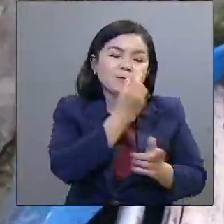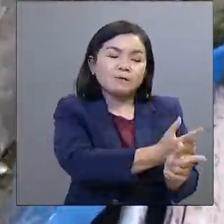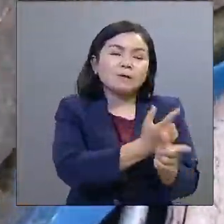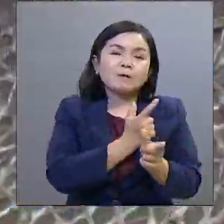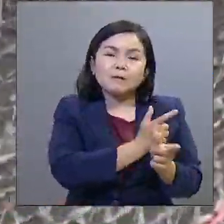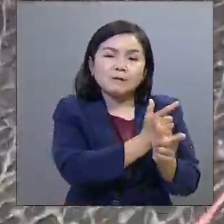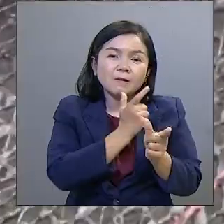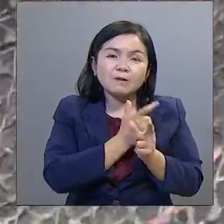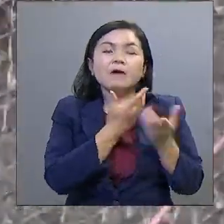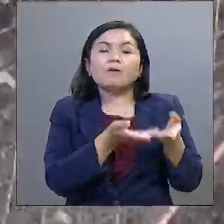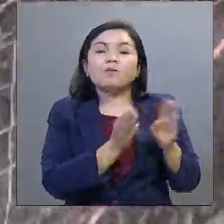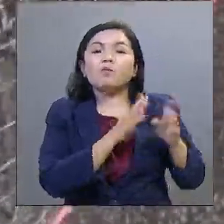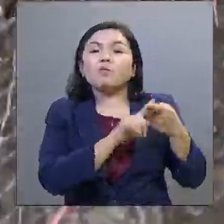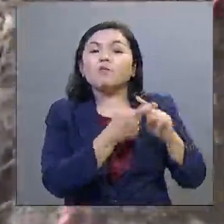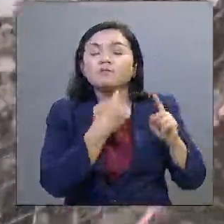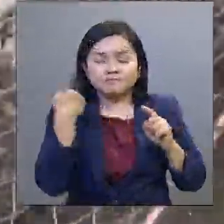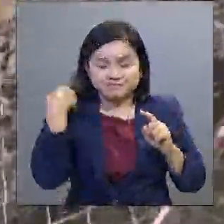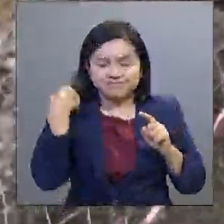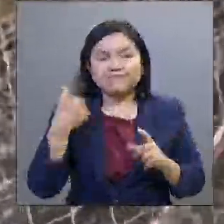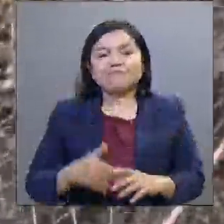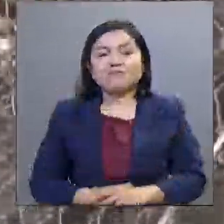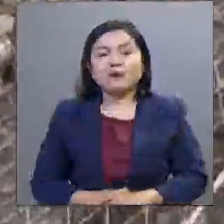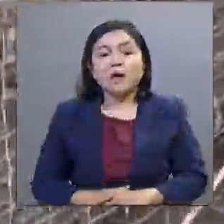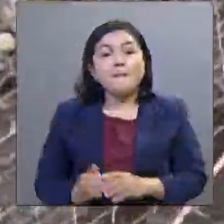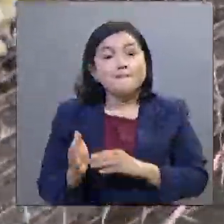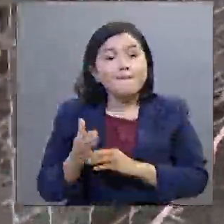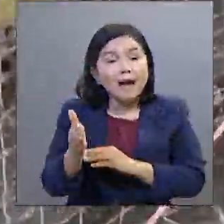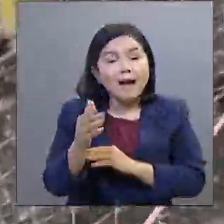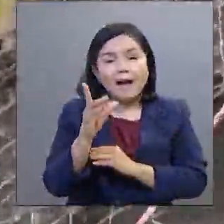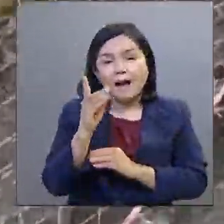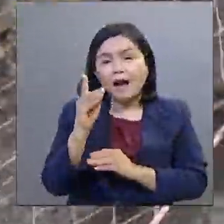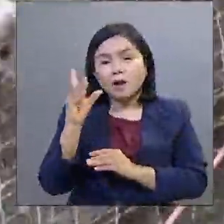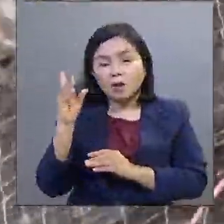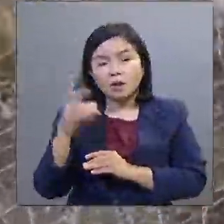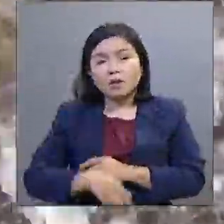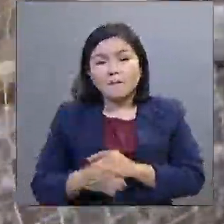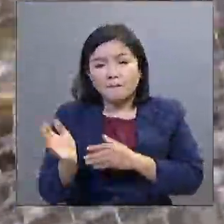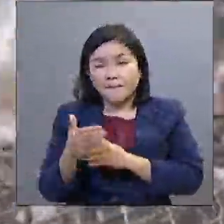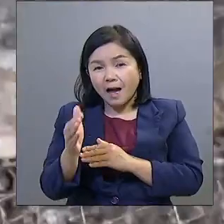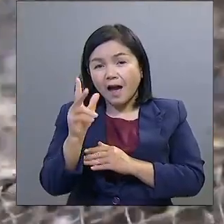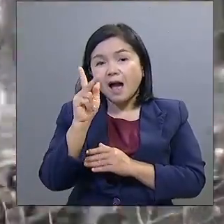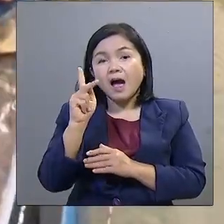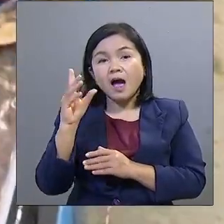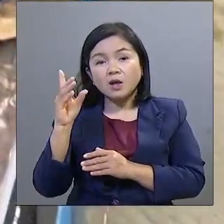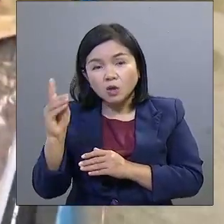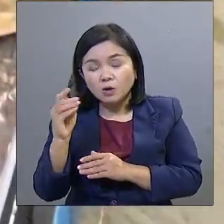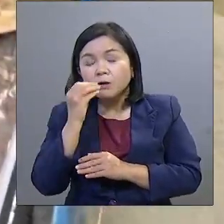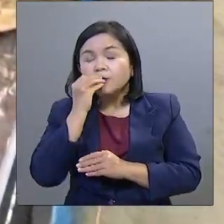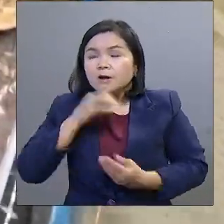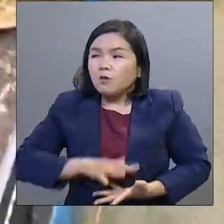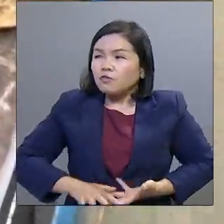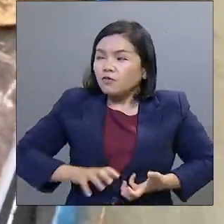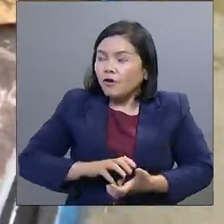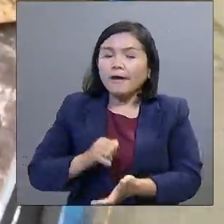ซื้อฝากพักพวกเพื่อนฝูงอยู่เป็นประจำอยู่แล้วครับ คือปลากดเหลืองเนี่ยนะคะคุณผู้ชมถือว่าเป็นโปรตีนที่ย่อยง่ายกว่าเนื้อสัตว์ชนิ